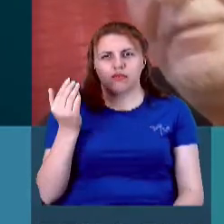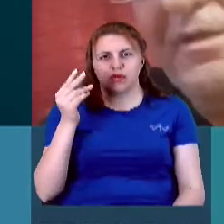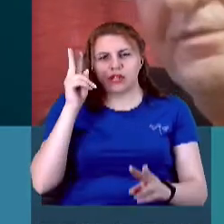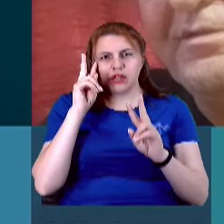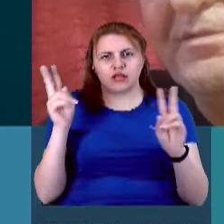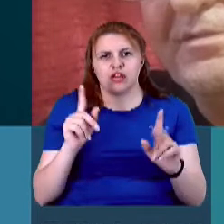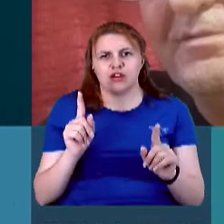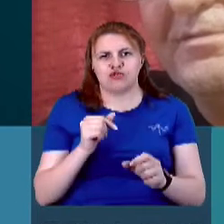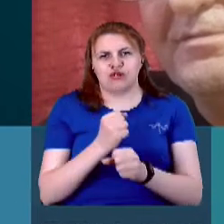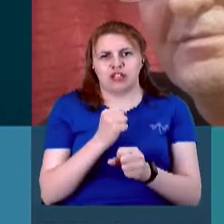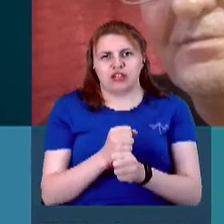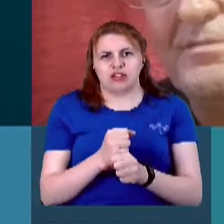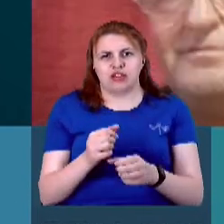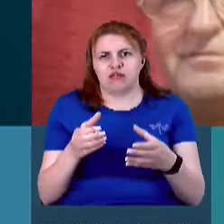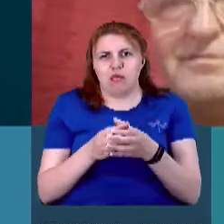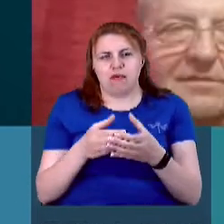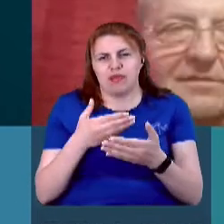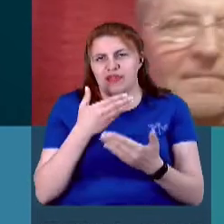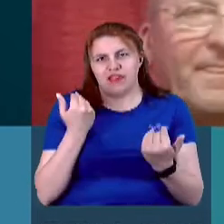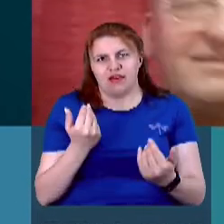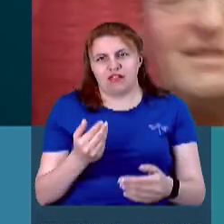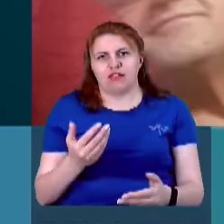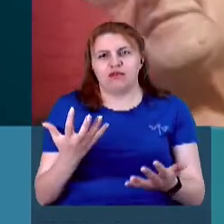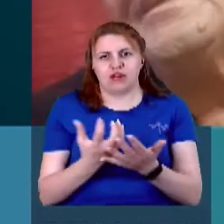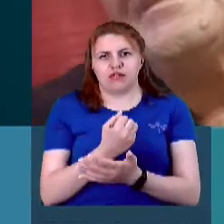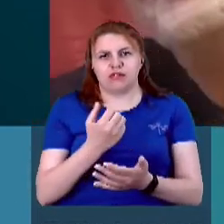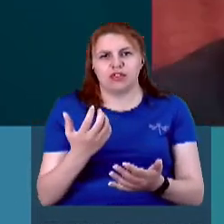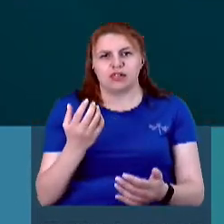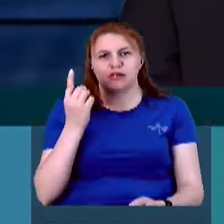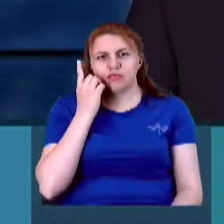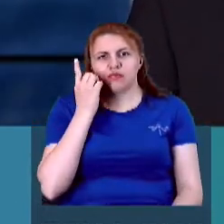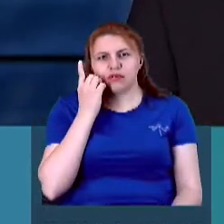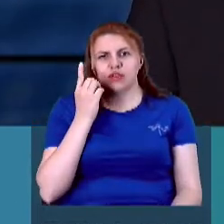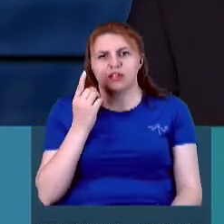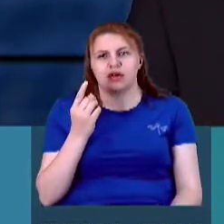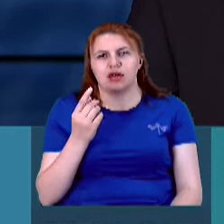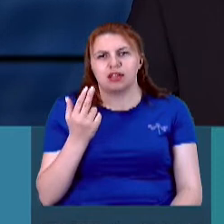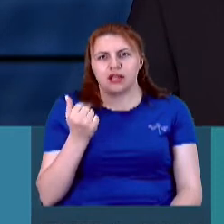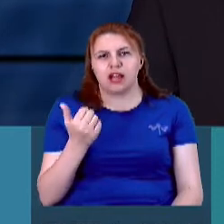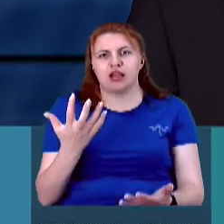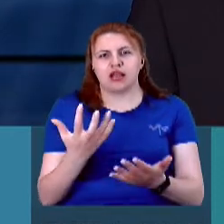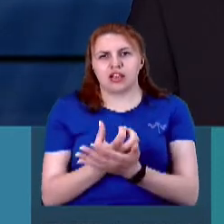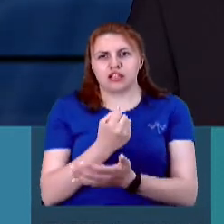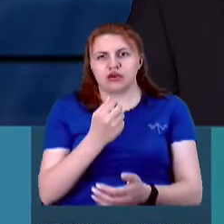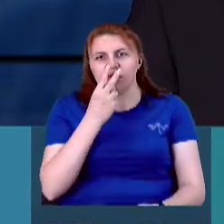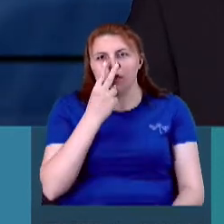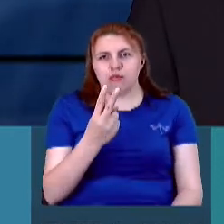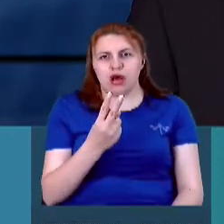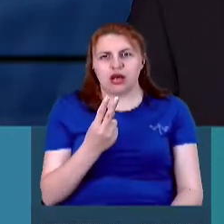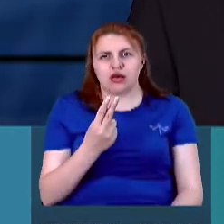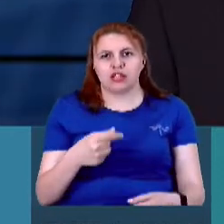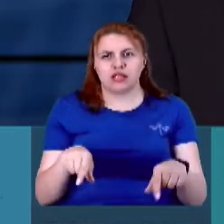ліва. Чи вдалося знайти телефон, скажіть, будь ласка? В кінці концов, знайшли, звісно, ну знайшли. Ну ви бачите, оце з